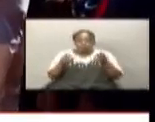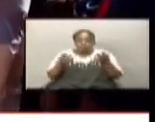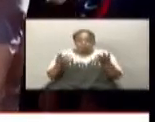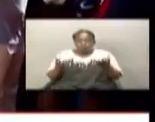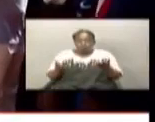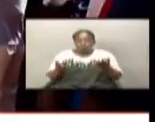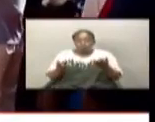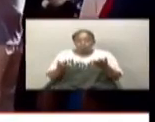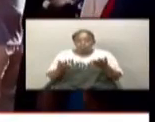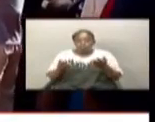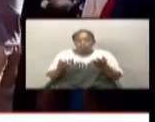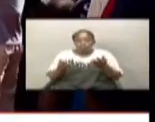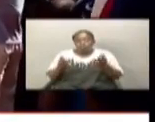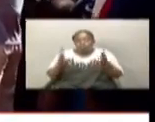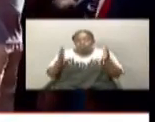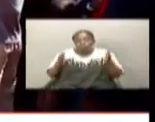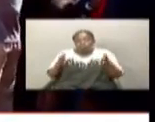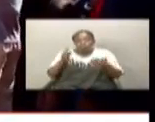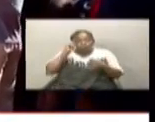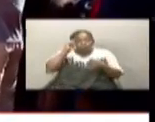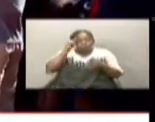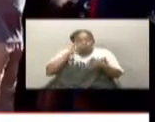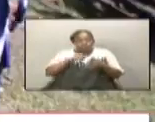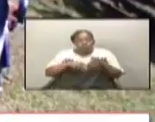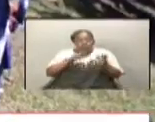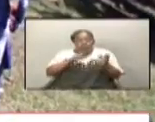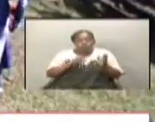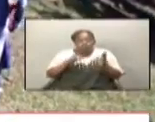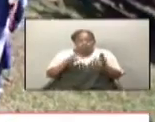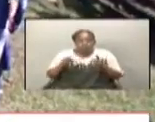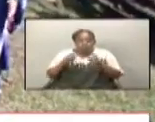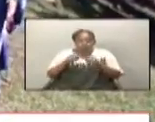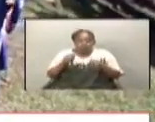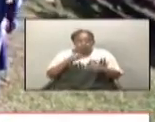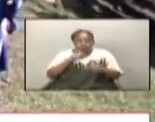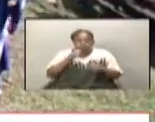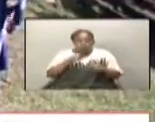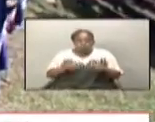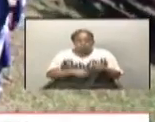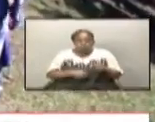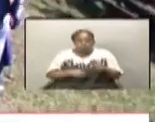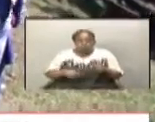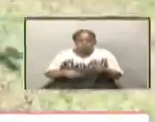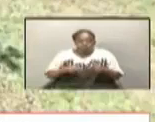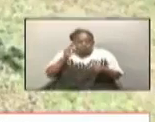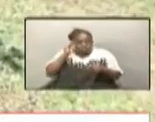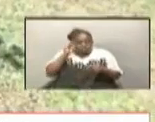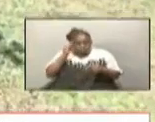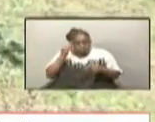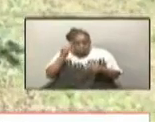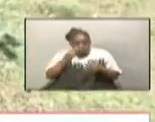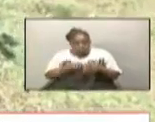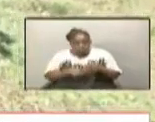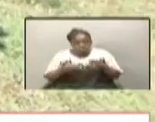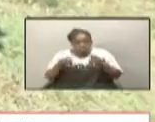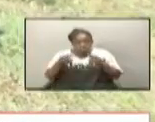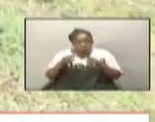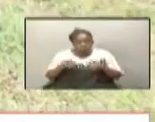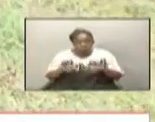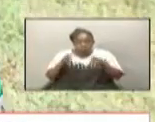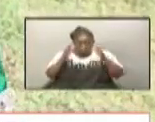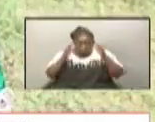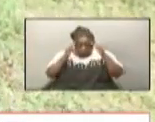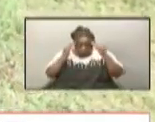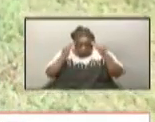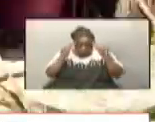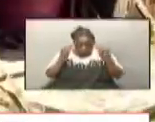tebakitutenga ky'amaanyi babadde balowooza nti ebya bulijjo. Wabula Nalongo abadde atamidde ebitagambika nga n'ebigenda mu maaso abadde